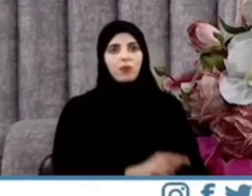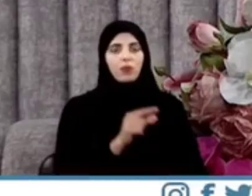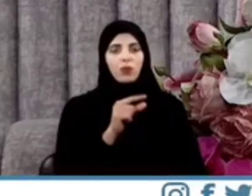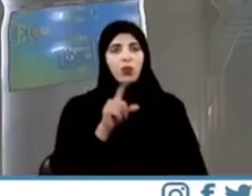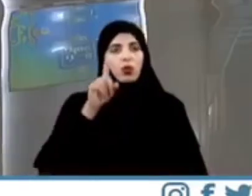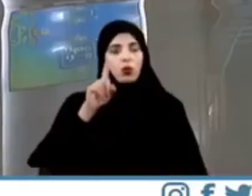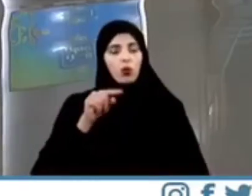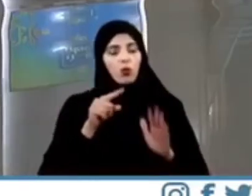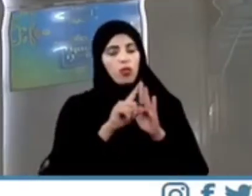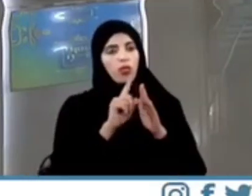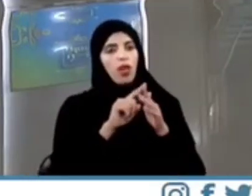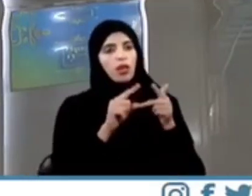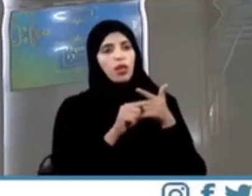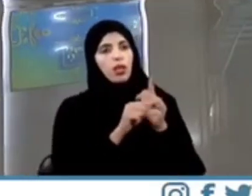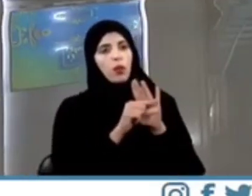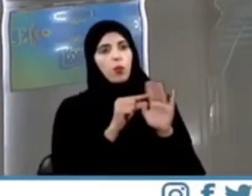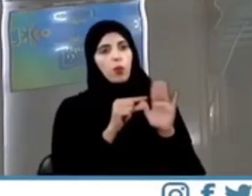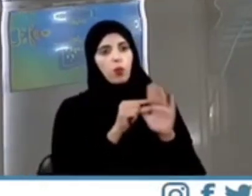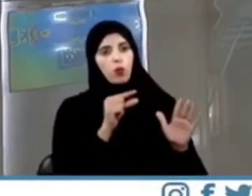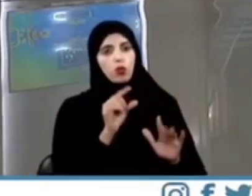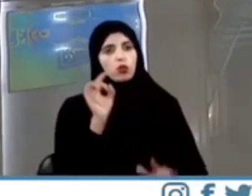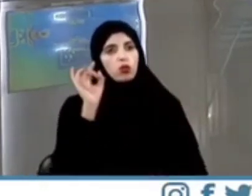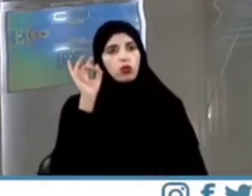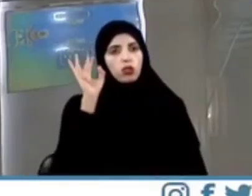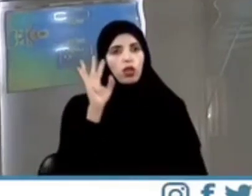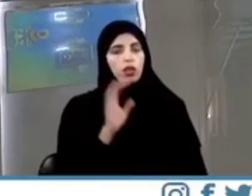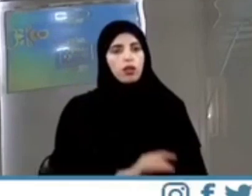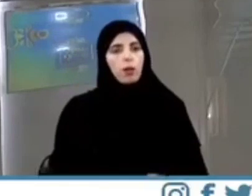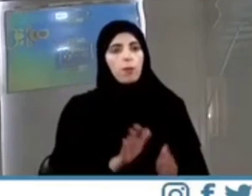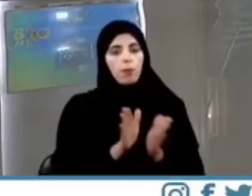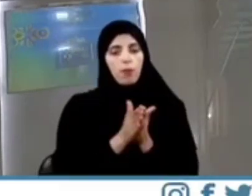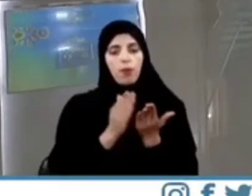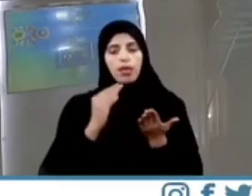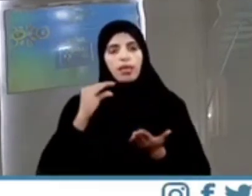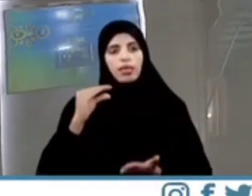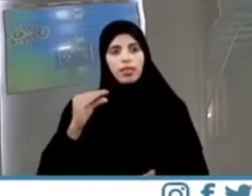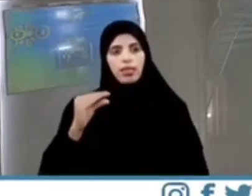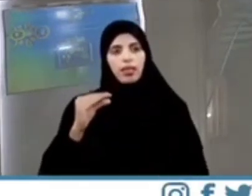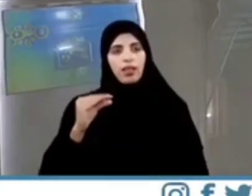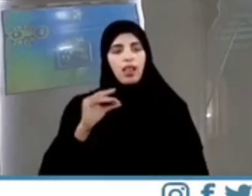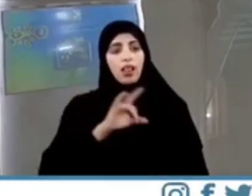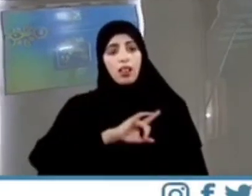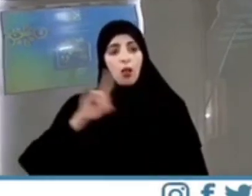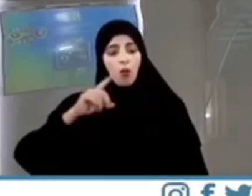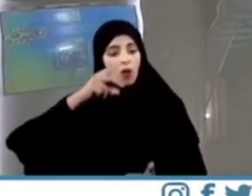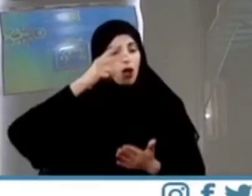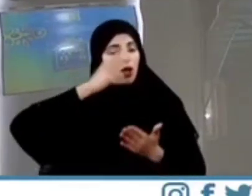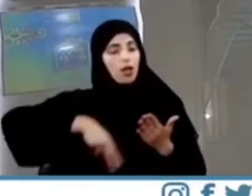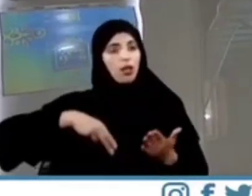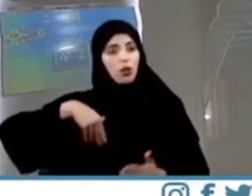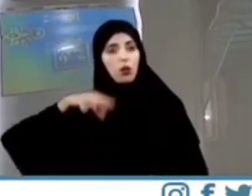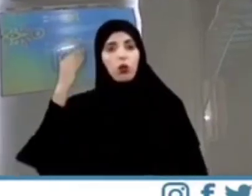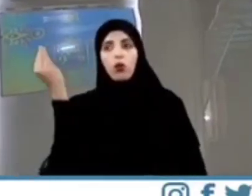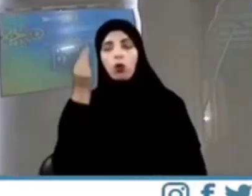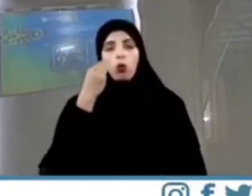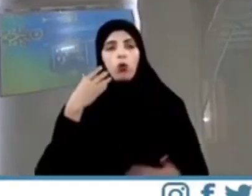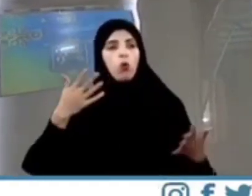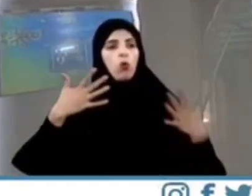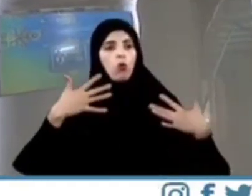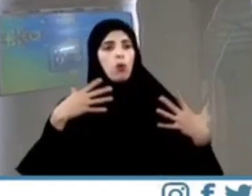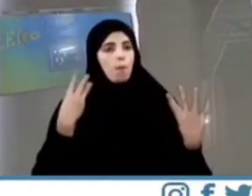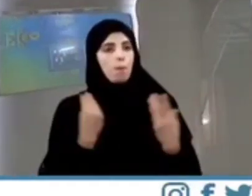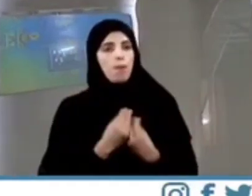محطتنا التالية مشاهدينا ستكون مع كتاب لولا قرار رحلة في مهب